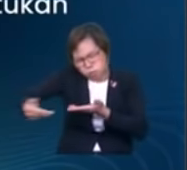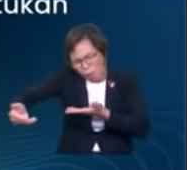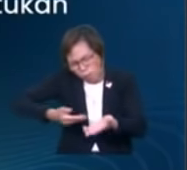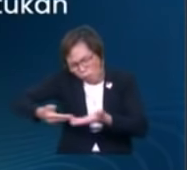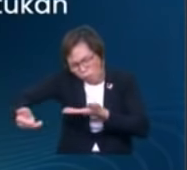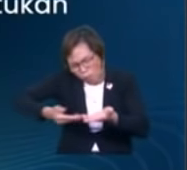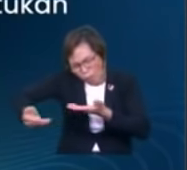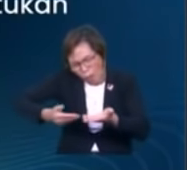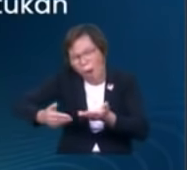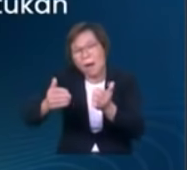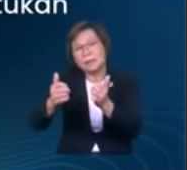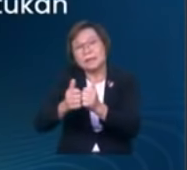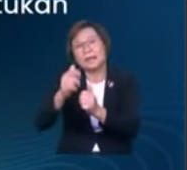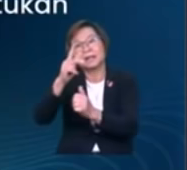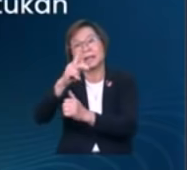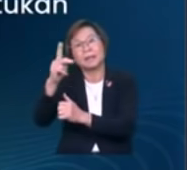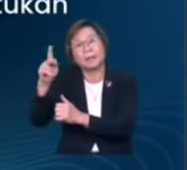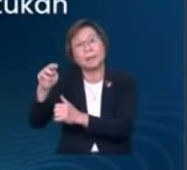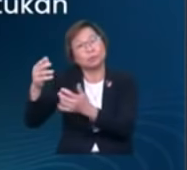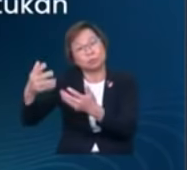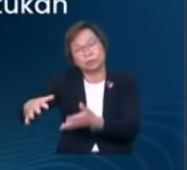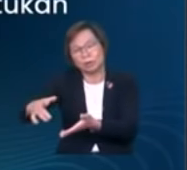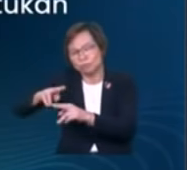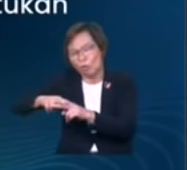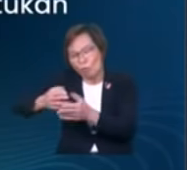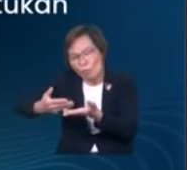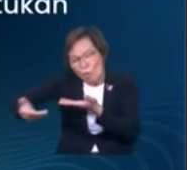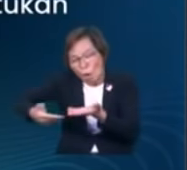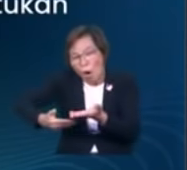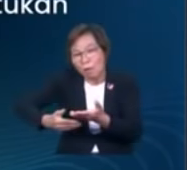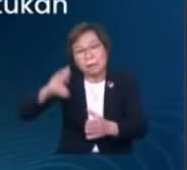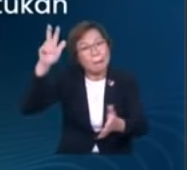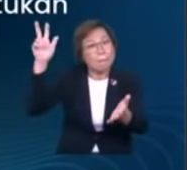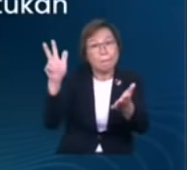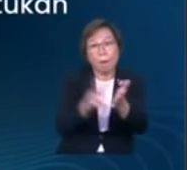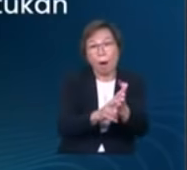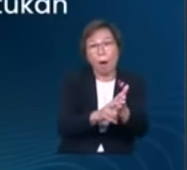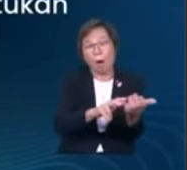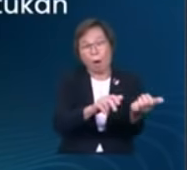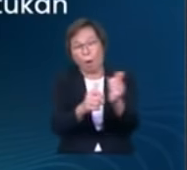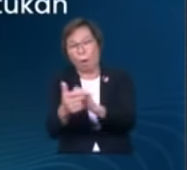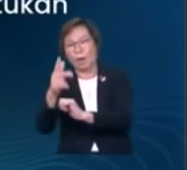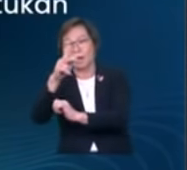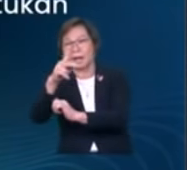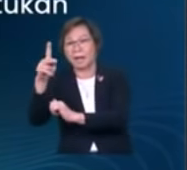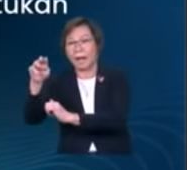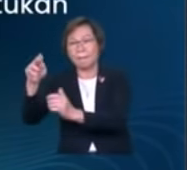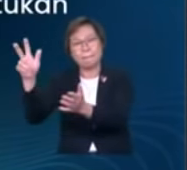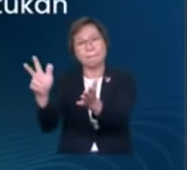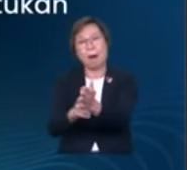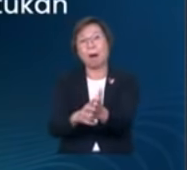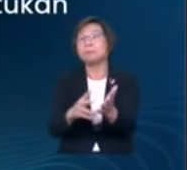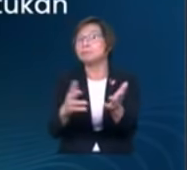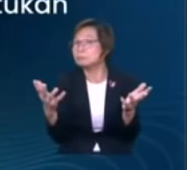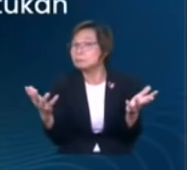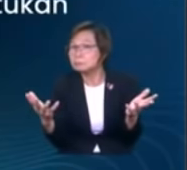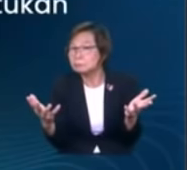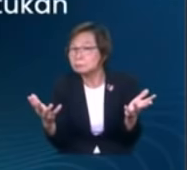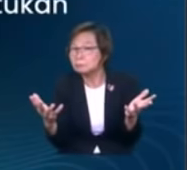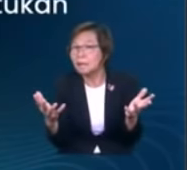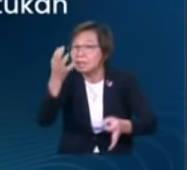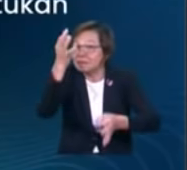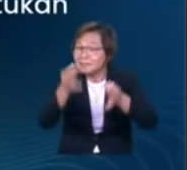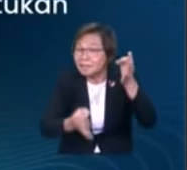pihak Kementerian Kesehatan Malaysia maka ketetapan yang dibuat oleh pihak Kementerian serta Malaysia adalah